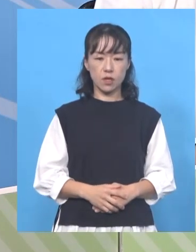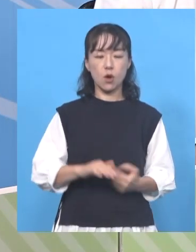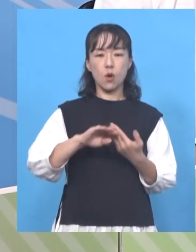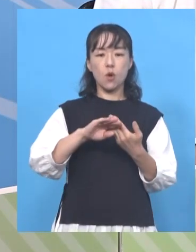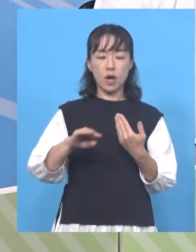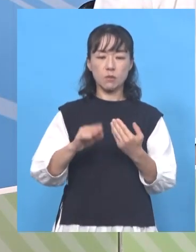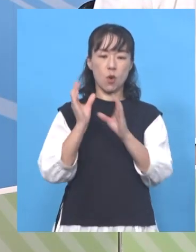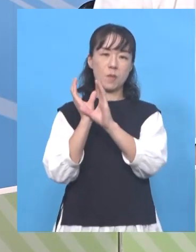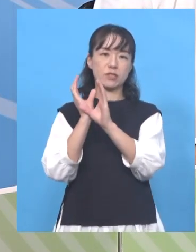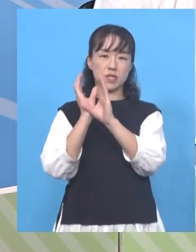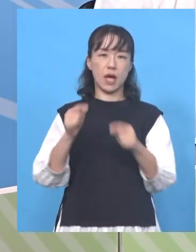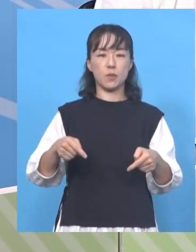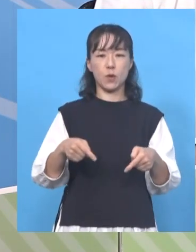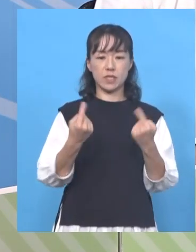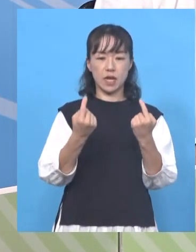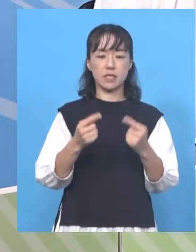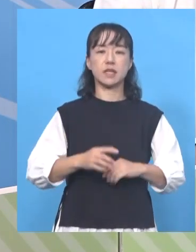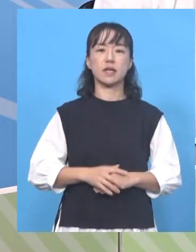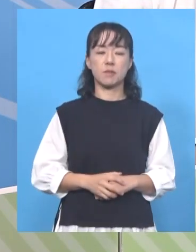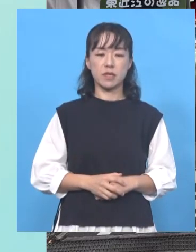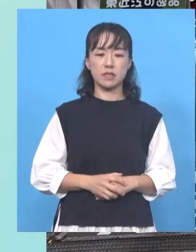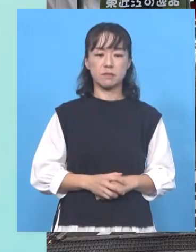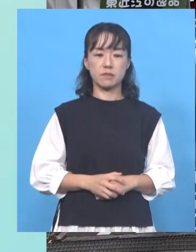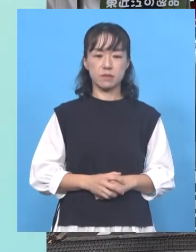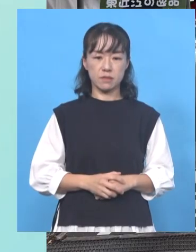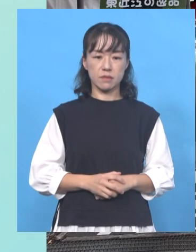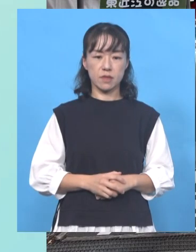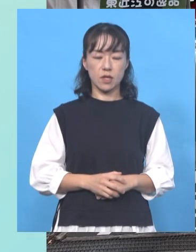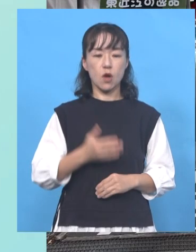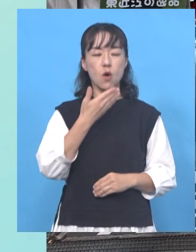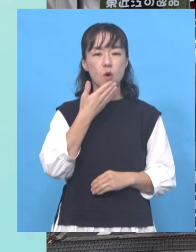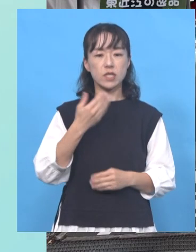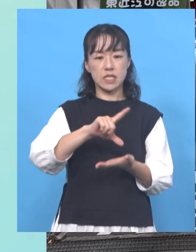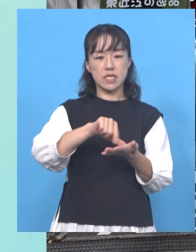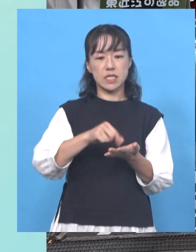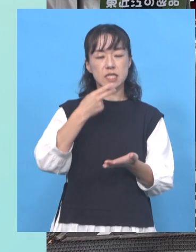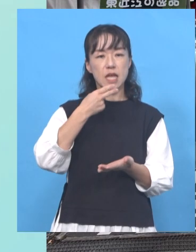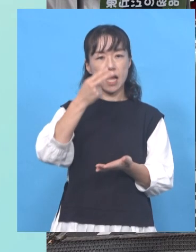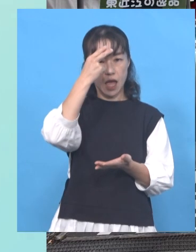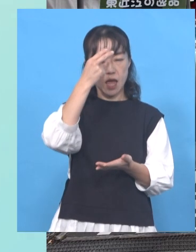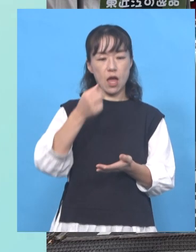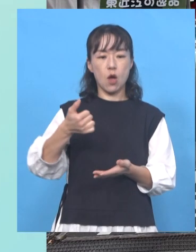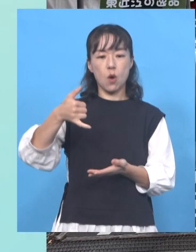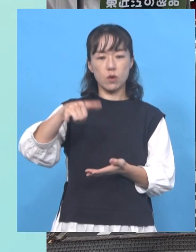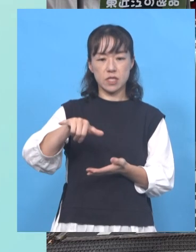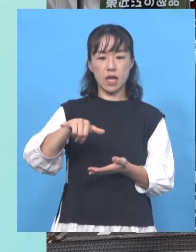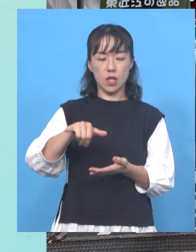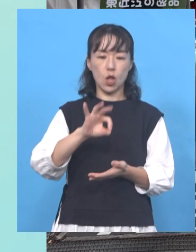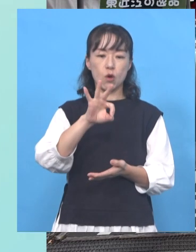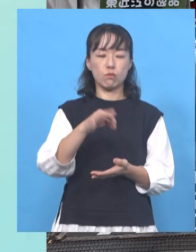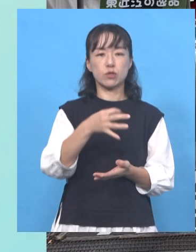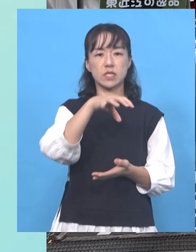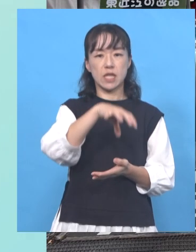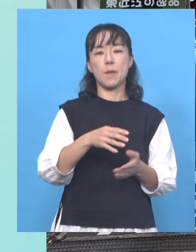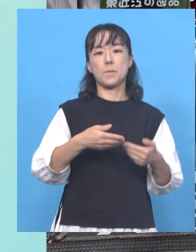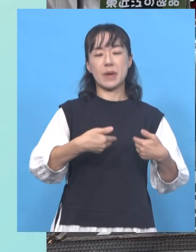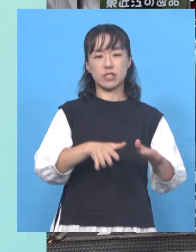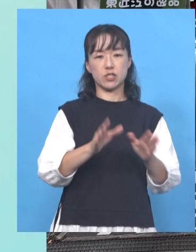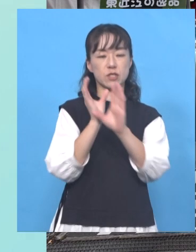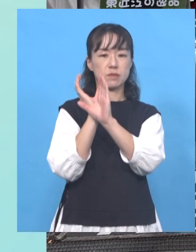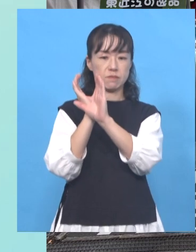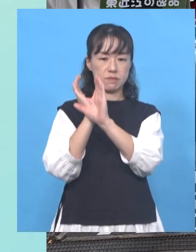は他にもお祭りが同時開催されます。市内の美味しい地酒やお茶、船寿司などの特産品が並ぶ物産祭